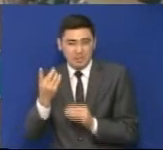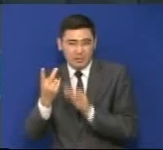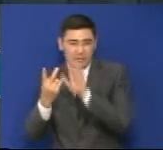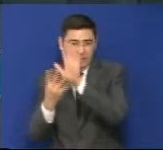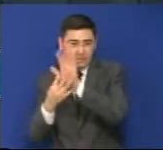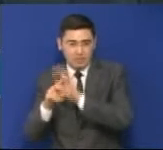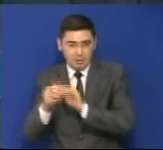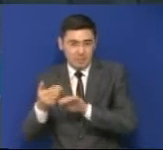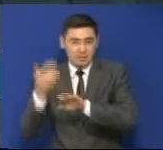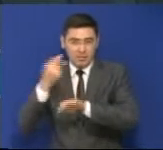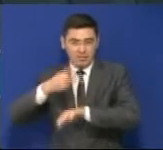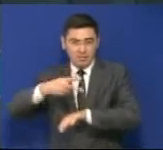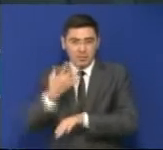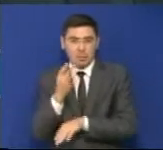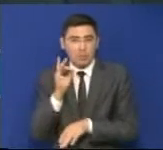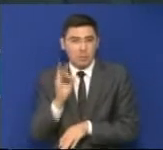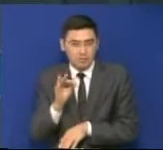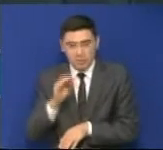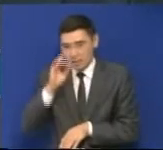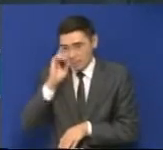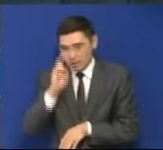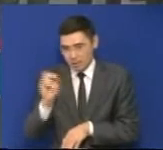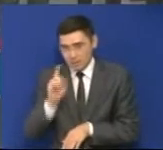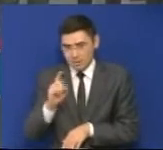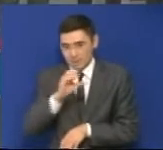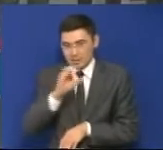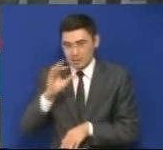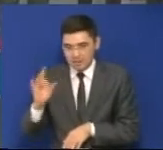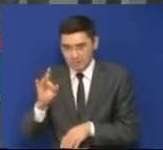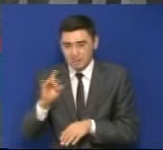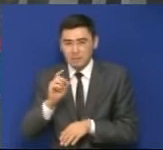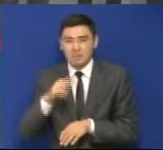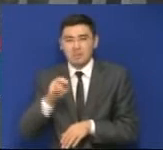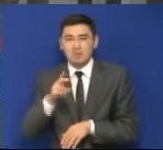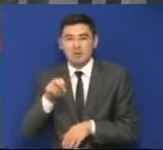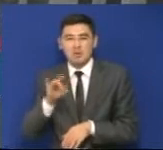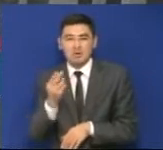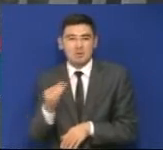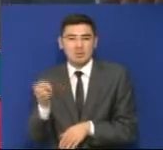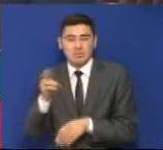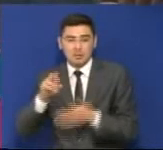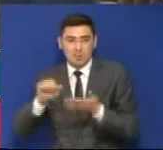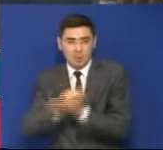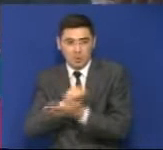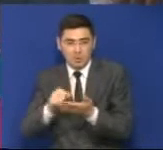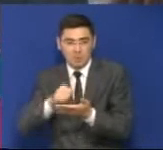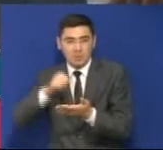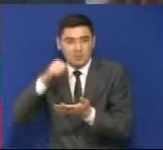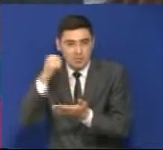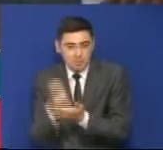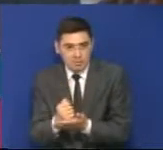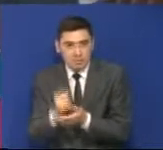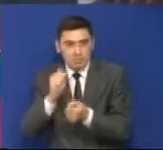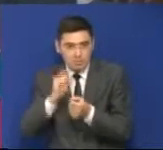тура қазанның 25-і Қазақ КСР-нің мемлекеттік егемендігі туралы декларация қабылданды. Сол кезеңді бір өткіріп, бір одақ